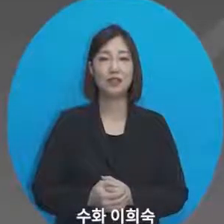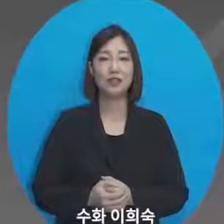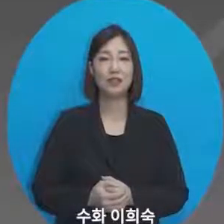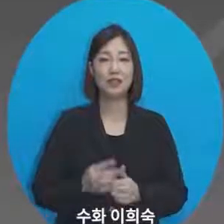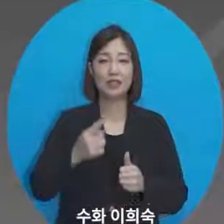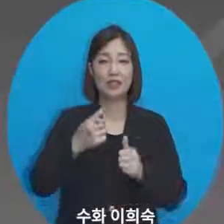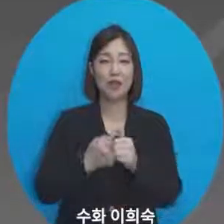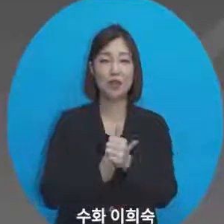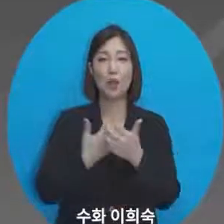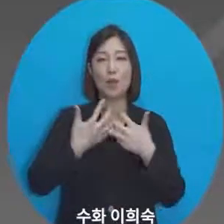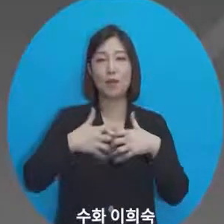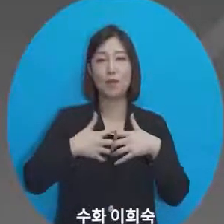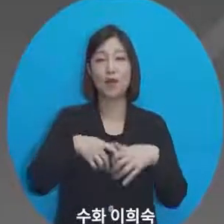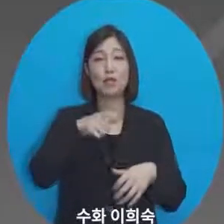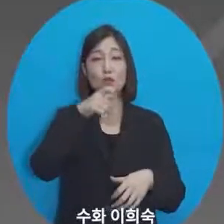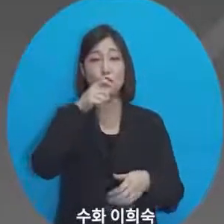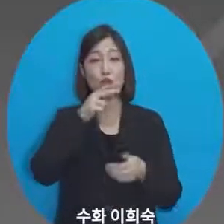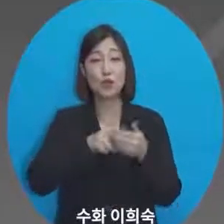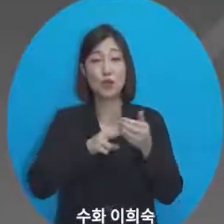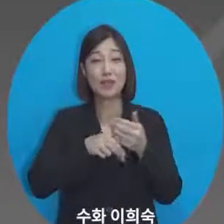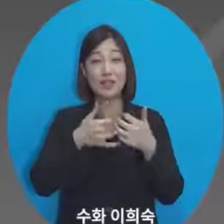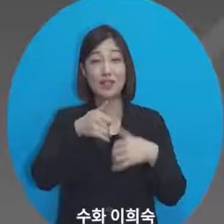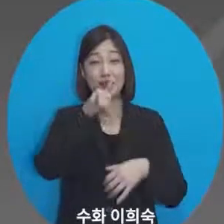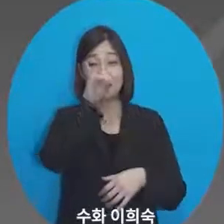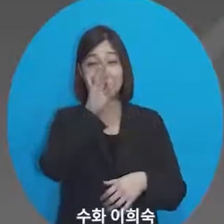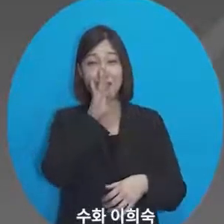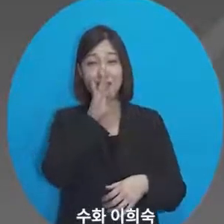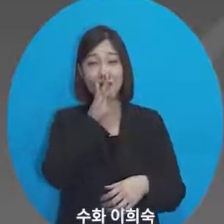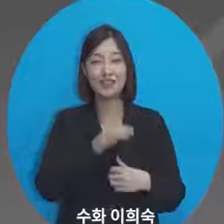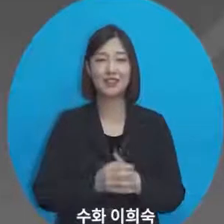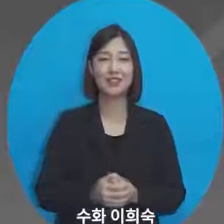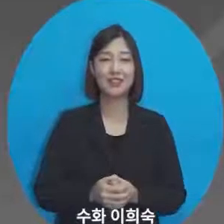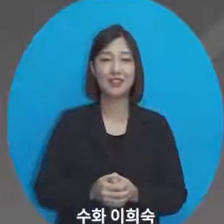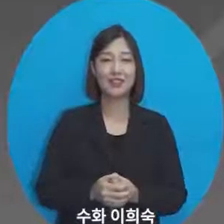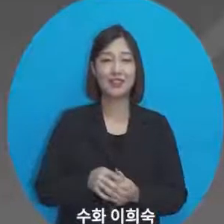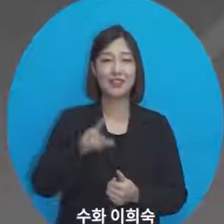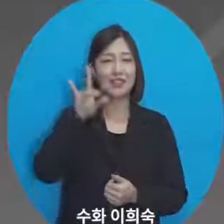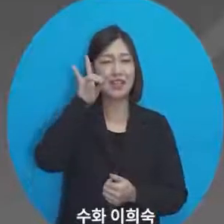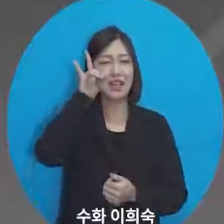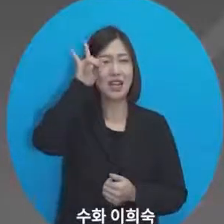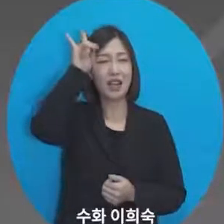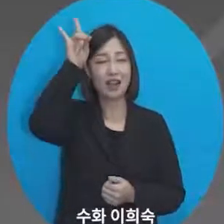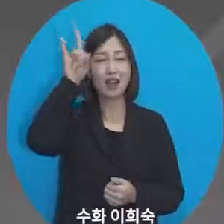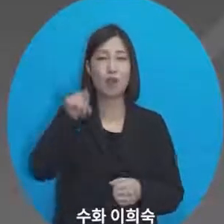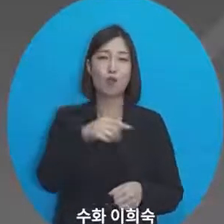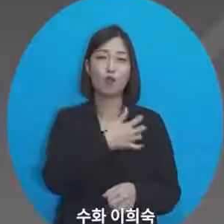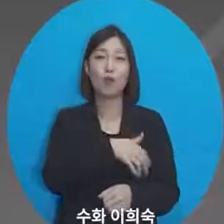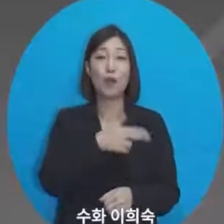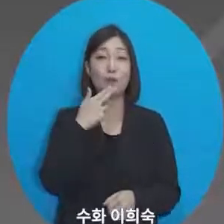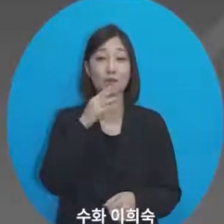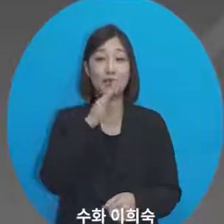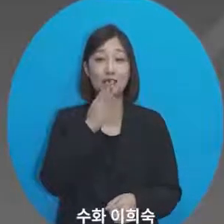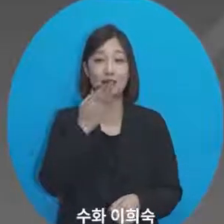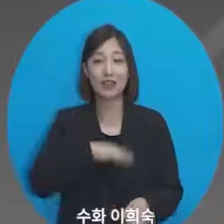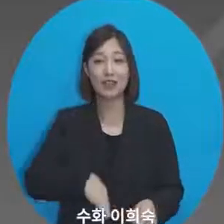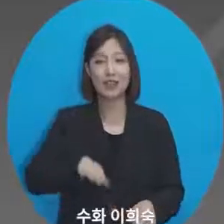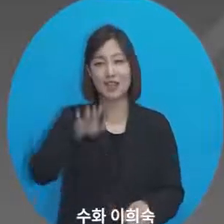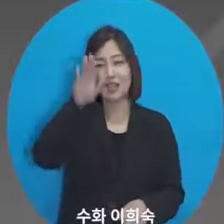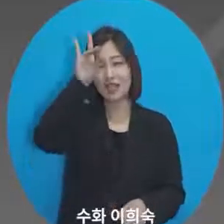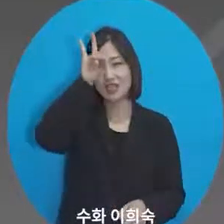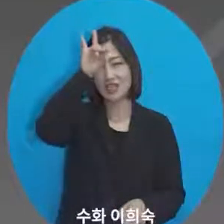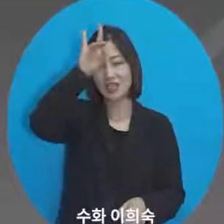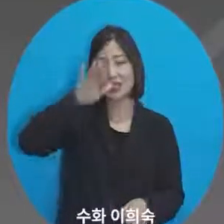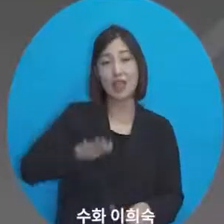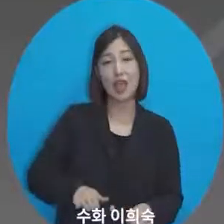자판기, 자동 판매기 같은 경우에는 키가 작은 사람들도 이용할 수 있도록 아래쪽에 낮은 쪽에